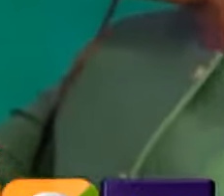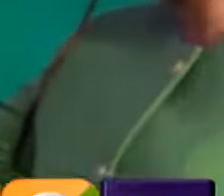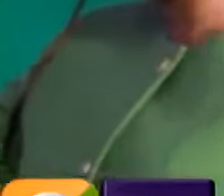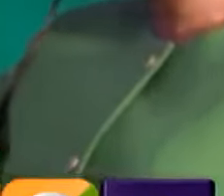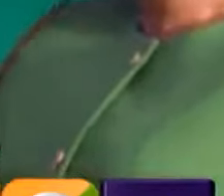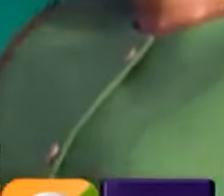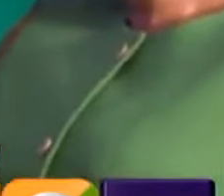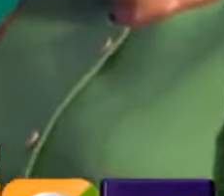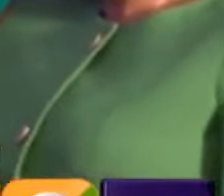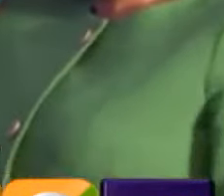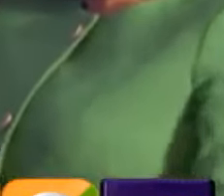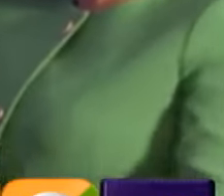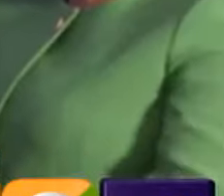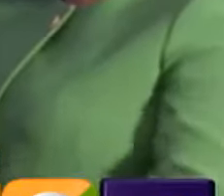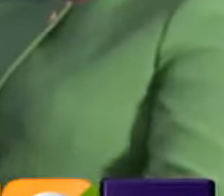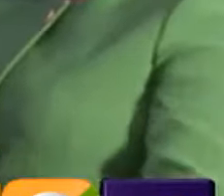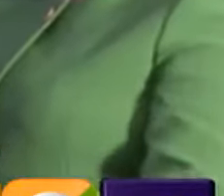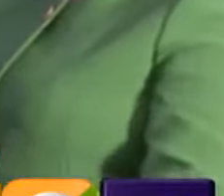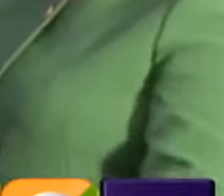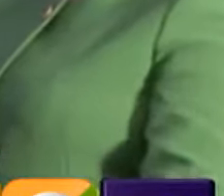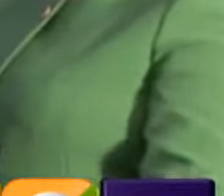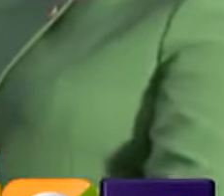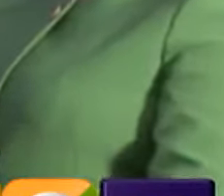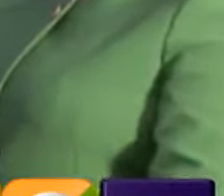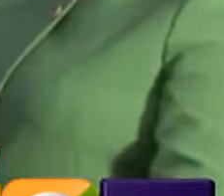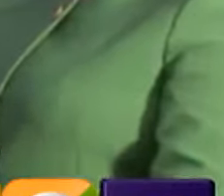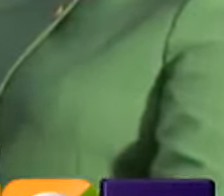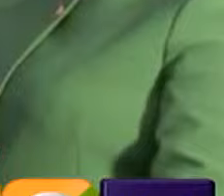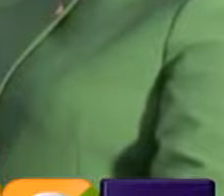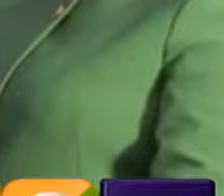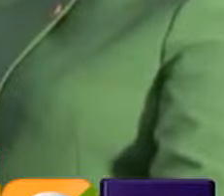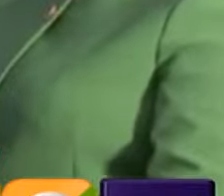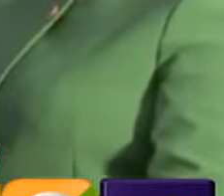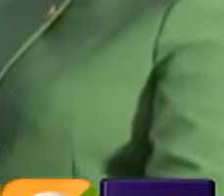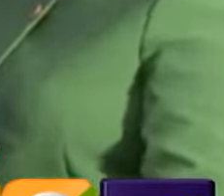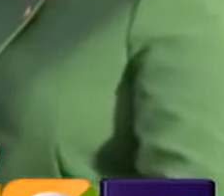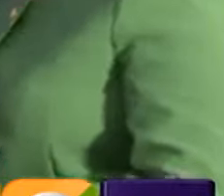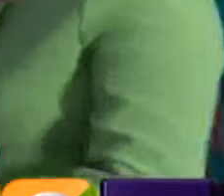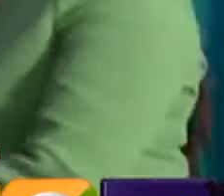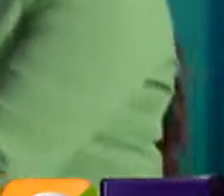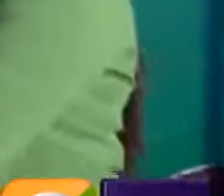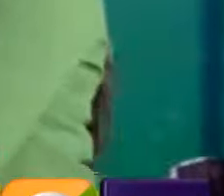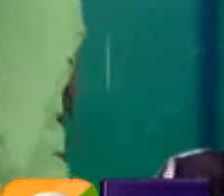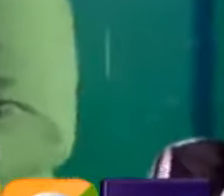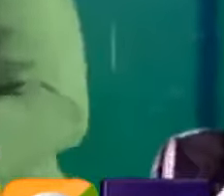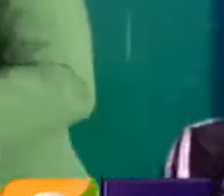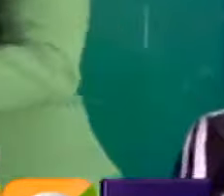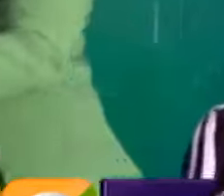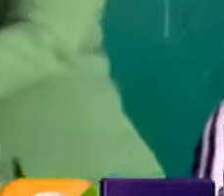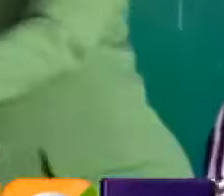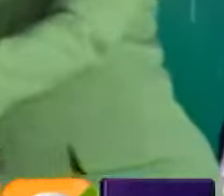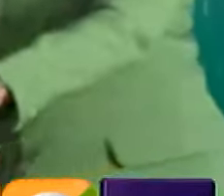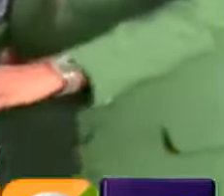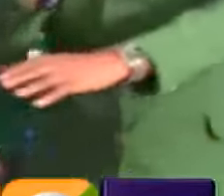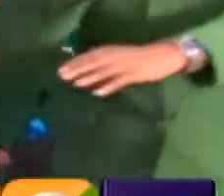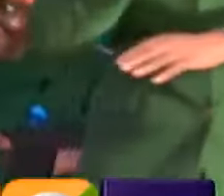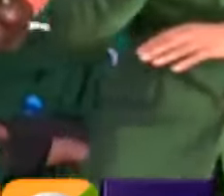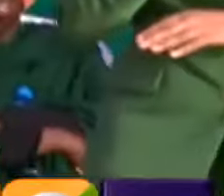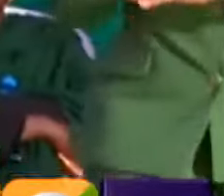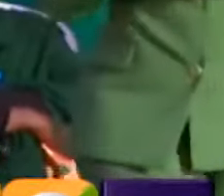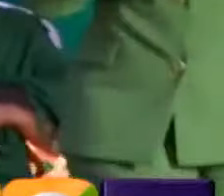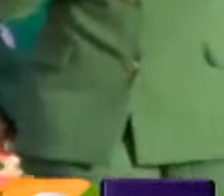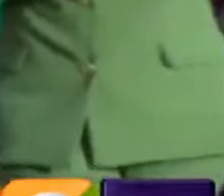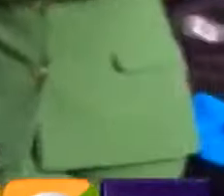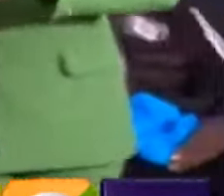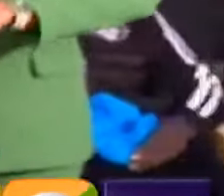Another thing ambayo inakula 1 billion. So na priority is waste of funds. Asante sir. Thank you very much. Waweru, labda kidogo kabla